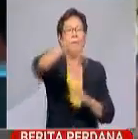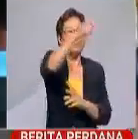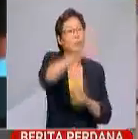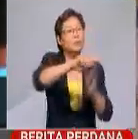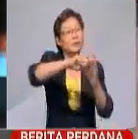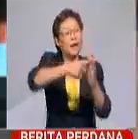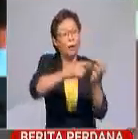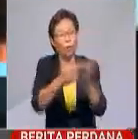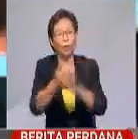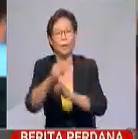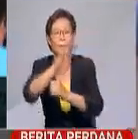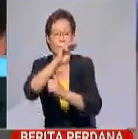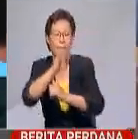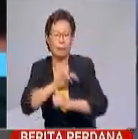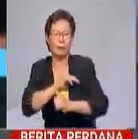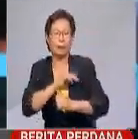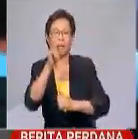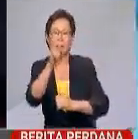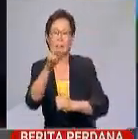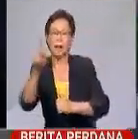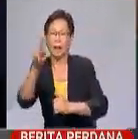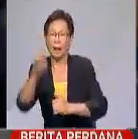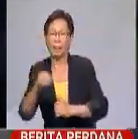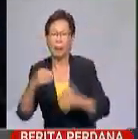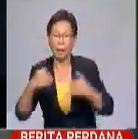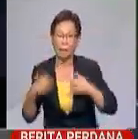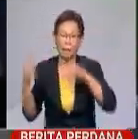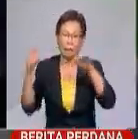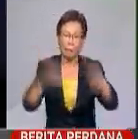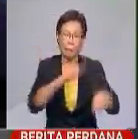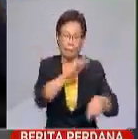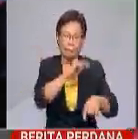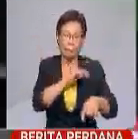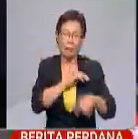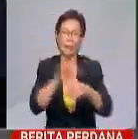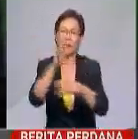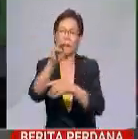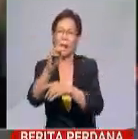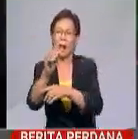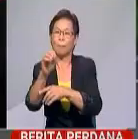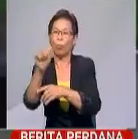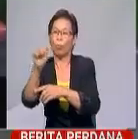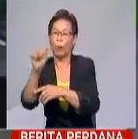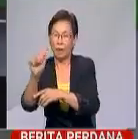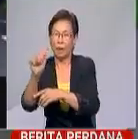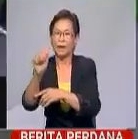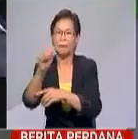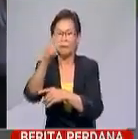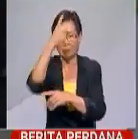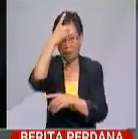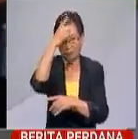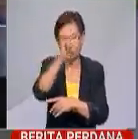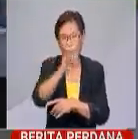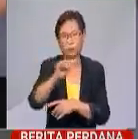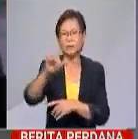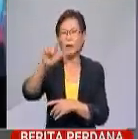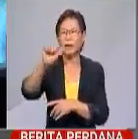Seri Zulkifli Ahmad, turut hadir Menteri Pertanian dan Industri Asas Tani Datuk Seri Salahuddin Ayub.